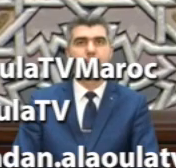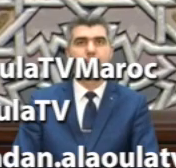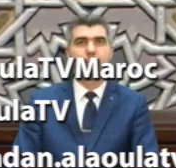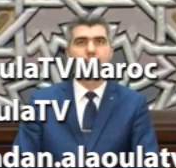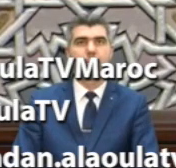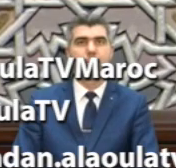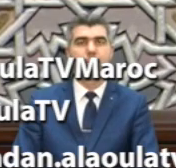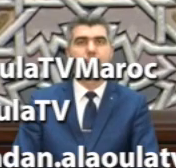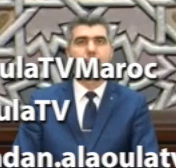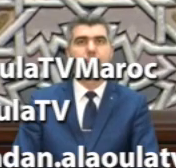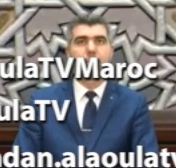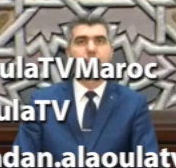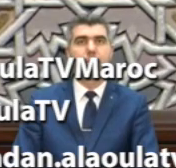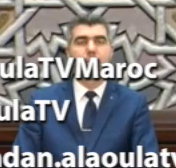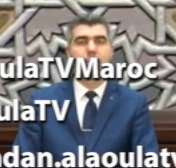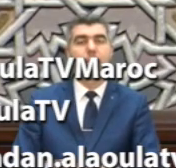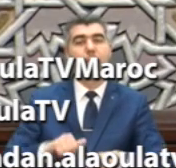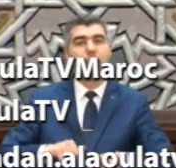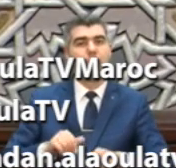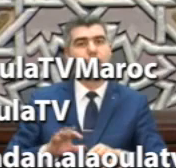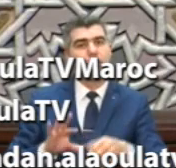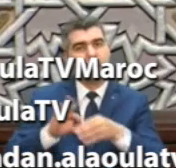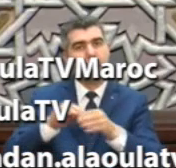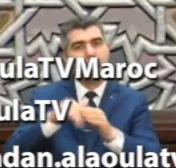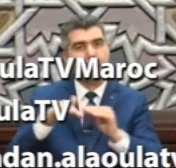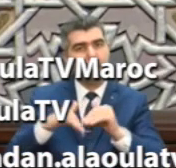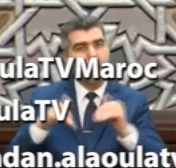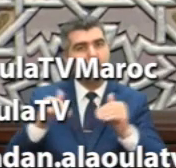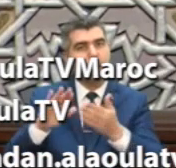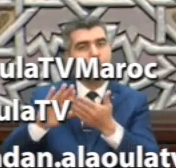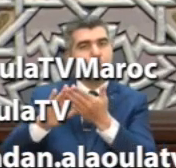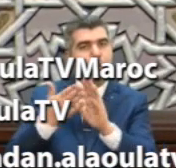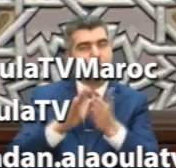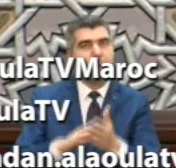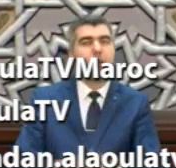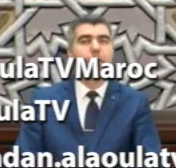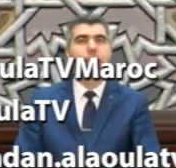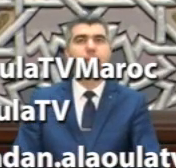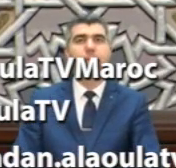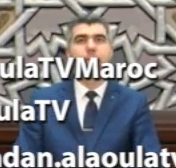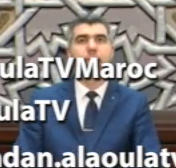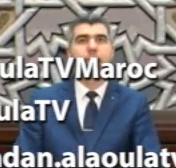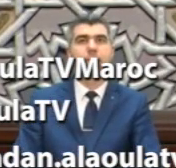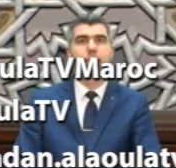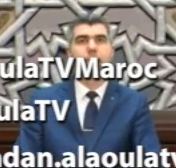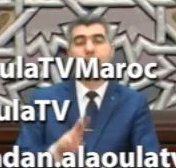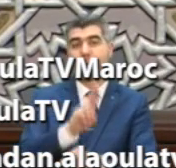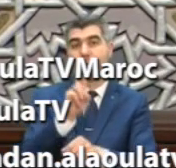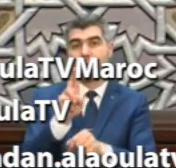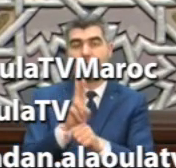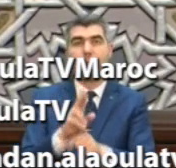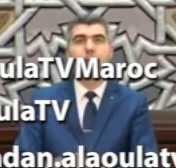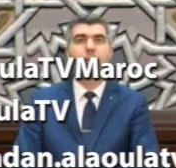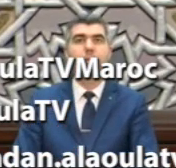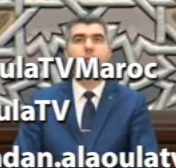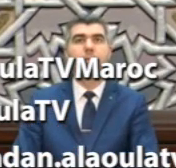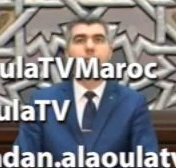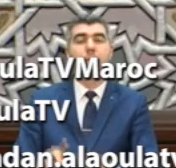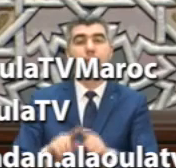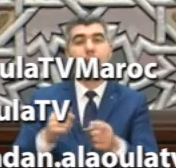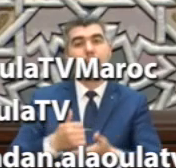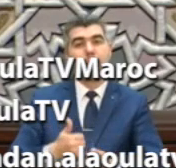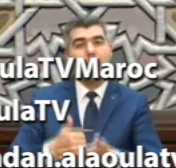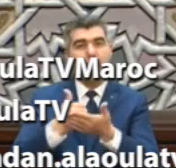يتعلق الأمر بقطاع المكلف بالعلاقات مع البرلمان والمجتمع المدني. سؤال حول دعم